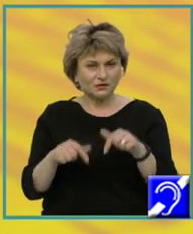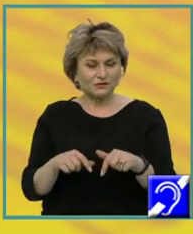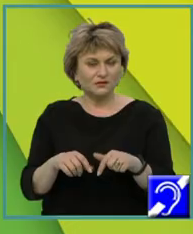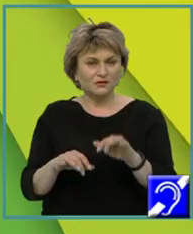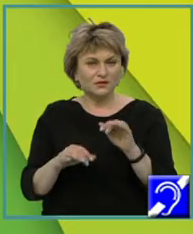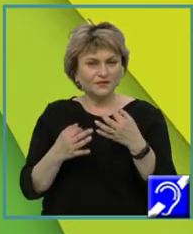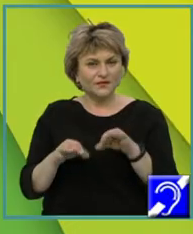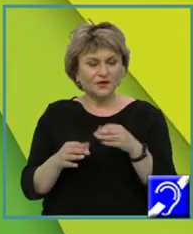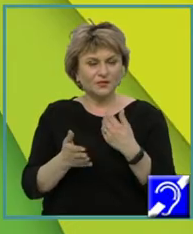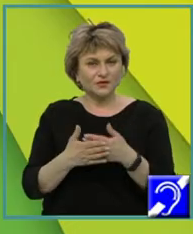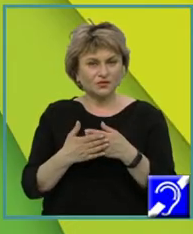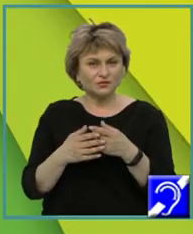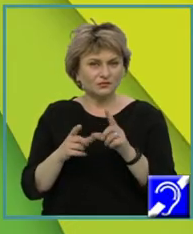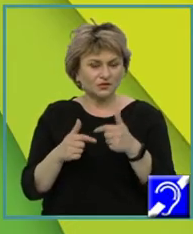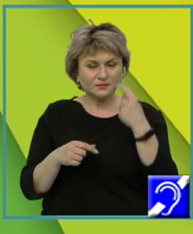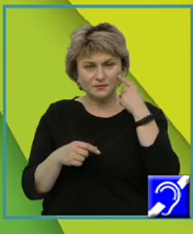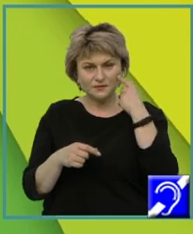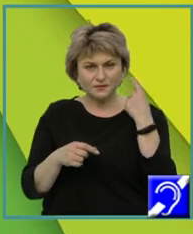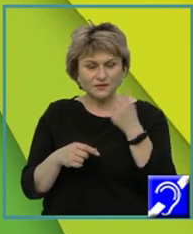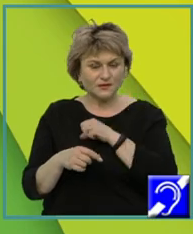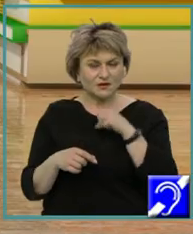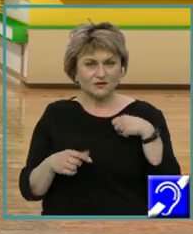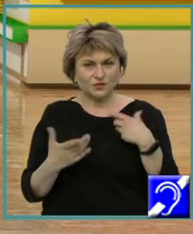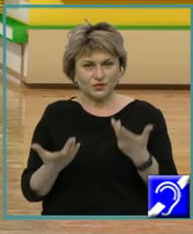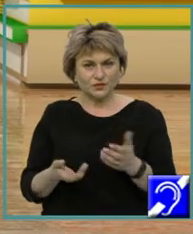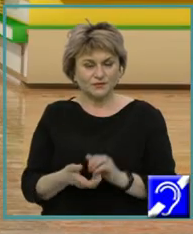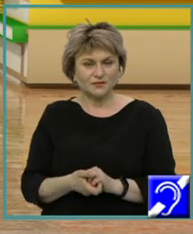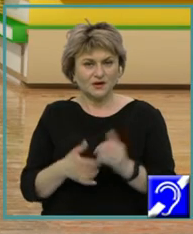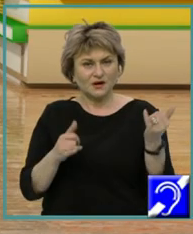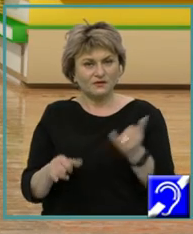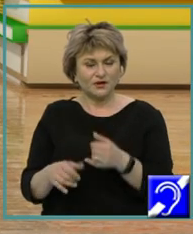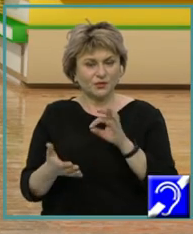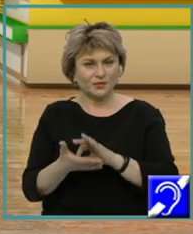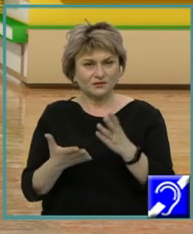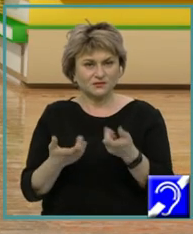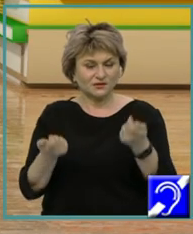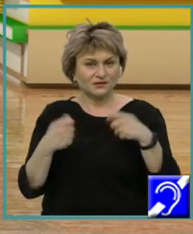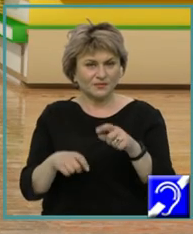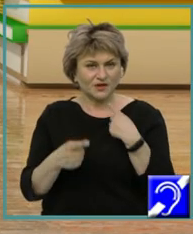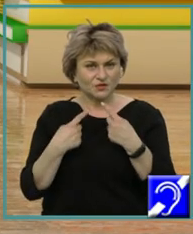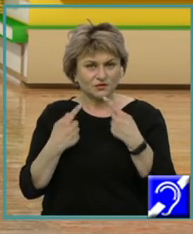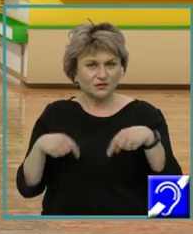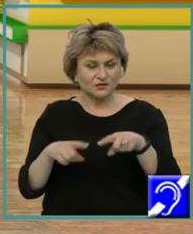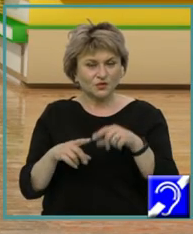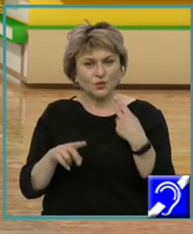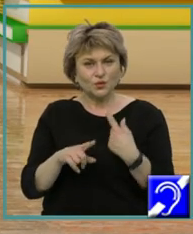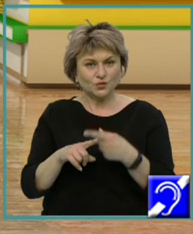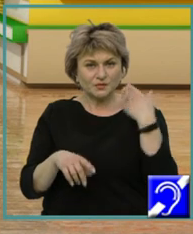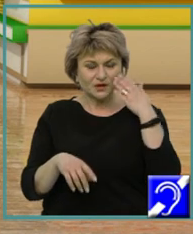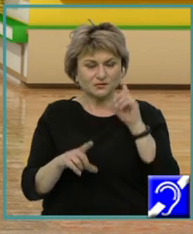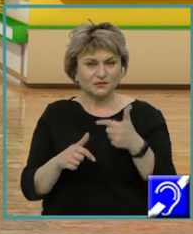fie pe care le puteți gândi singuri A venit momentul să încheiem discuția noastră cu speranța că